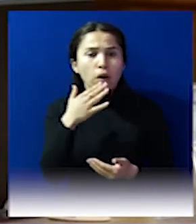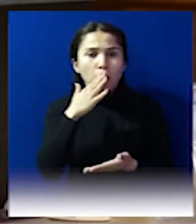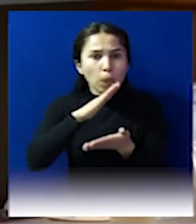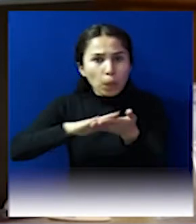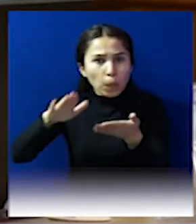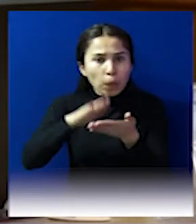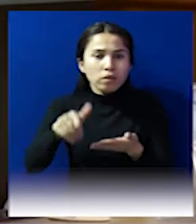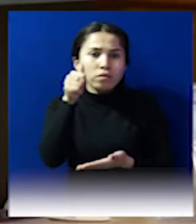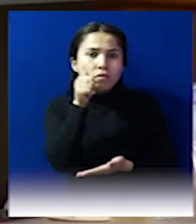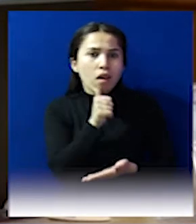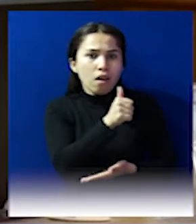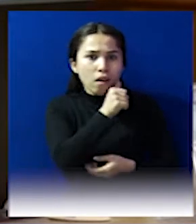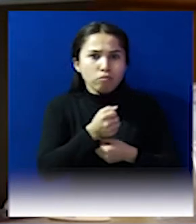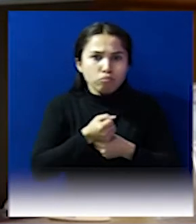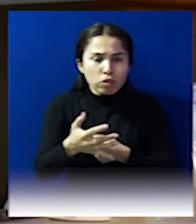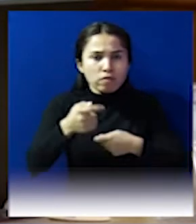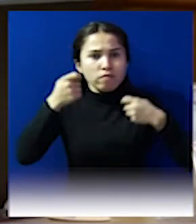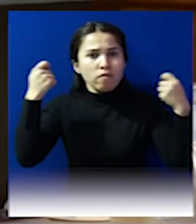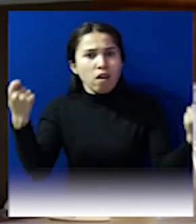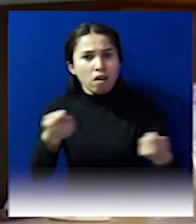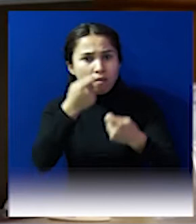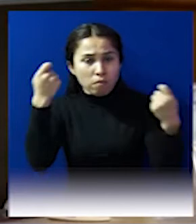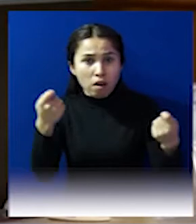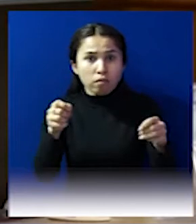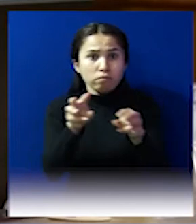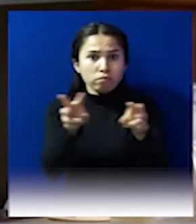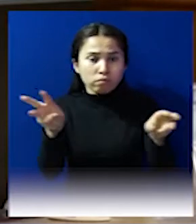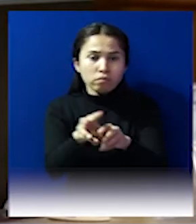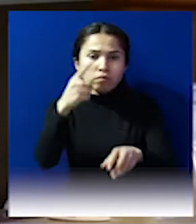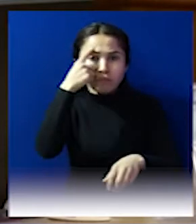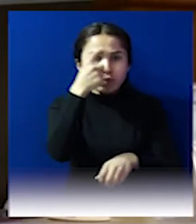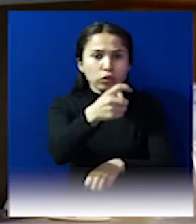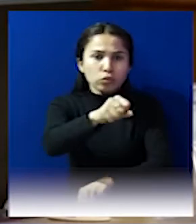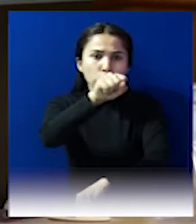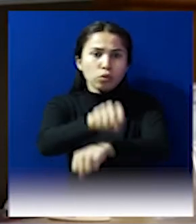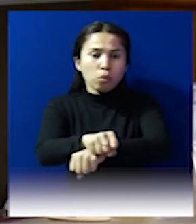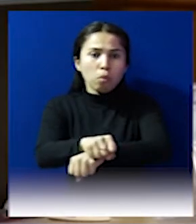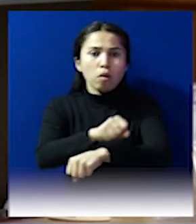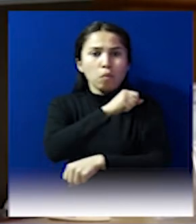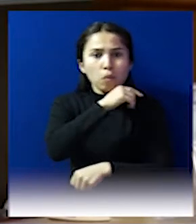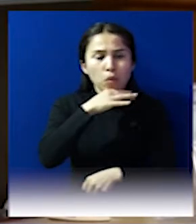қаржы игеруге жолданса, ағымдағы жылы ауыл шаруашылығын қаржылай қолдау қоры арқылы